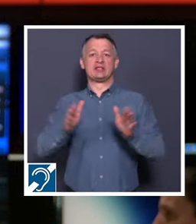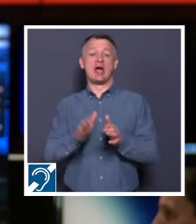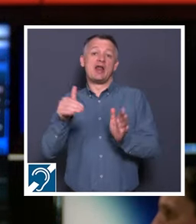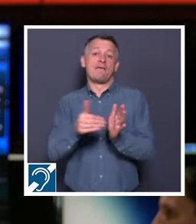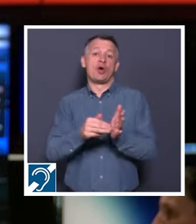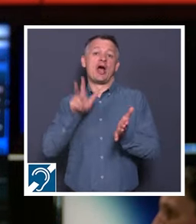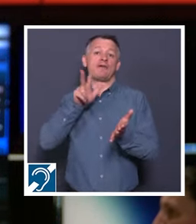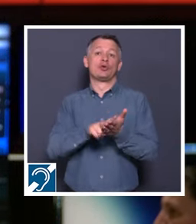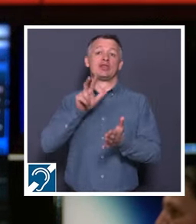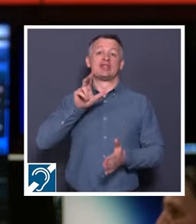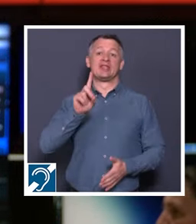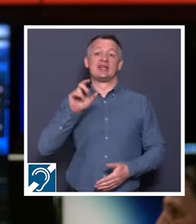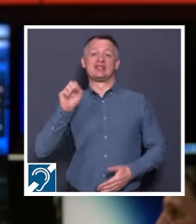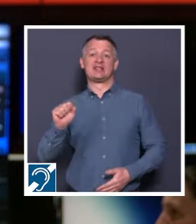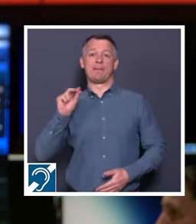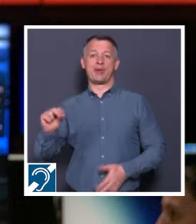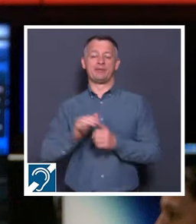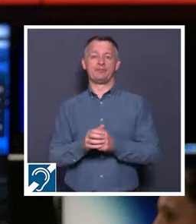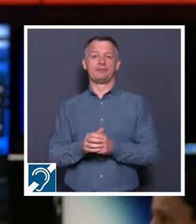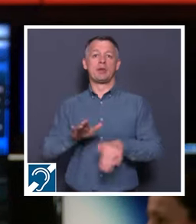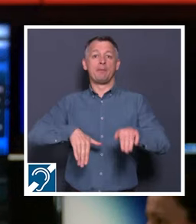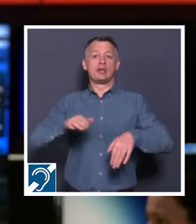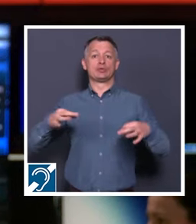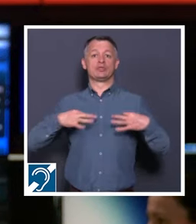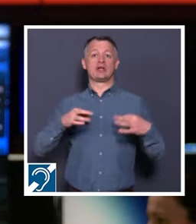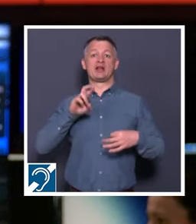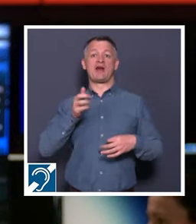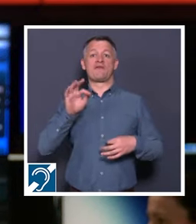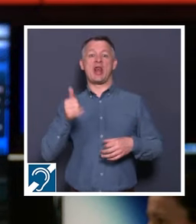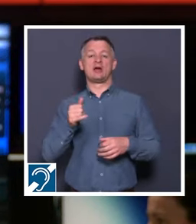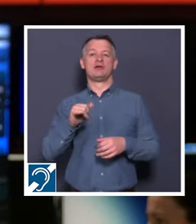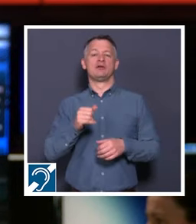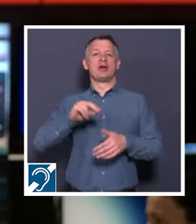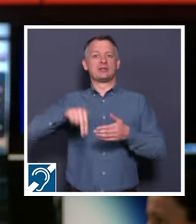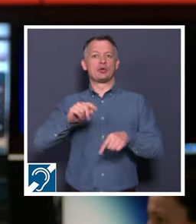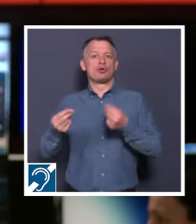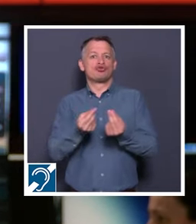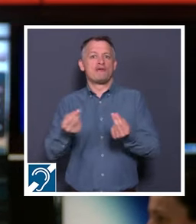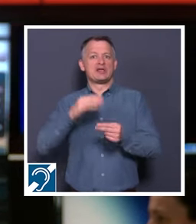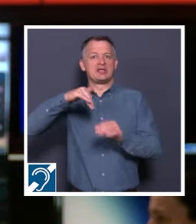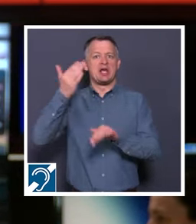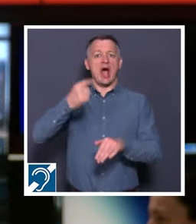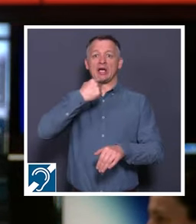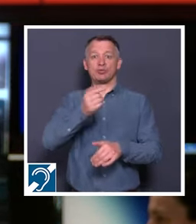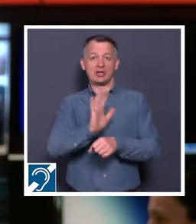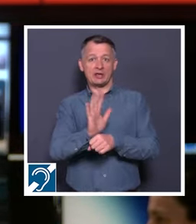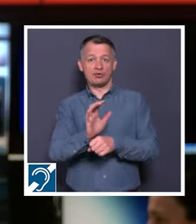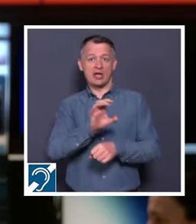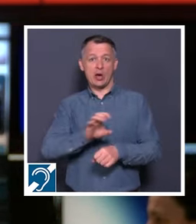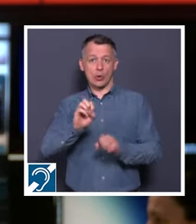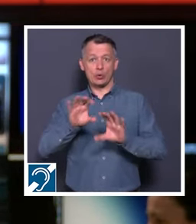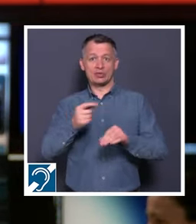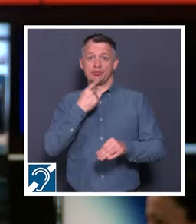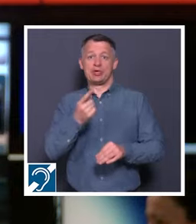de avizul DSP. Alexandru Rafila a semnat ordinul la doar câteva zile după ce a spus în exclusivitate la Euronews că spitalul nu poate